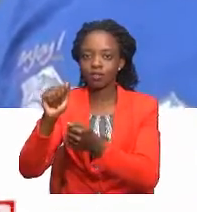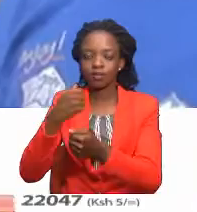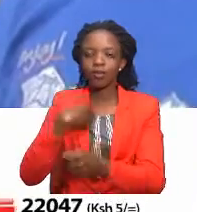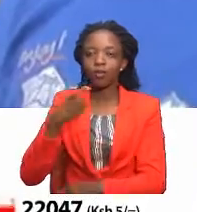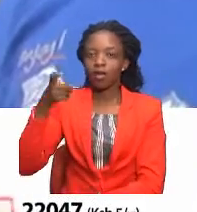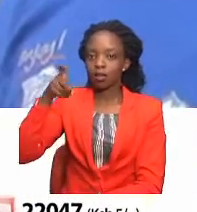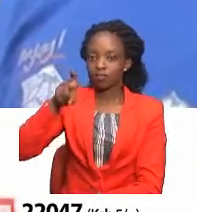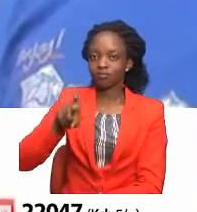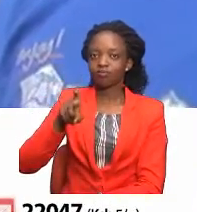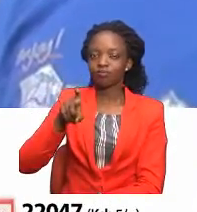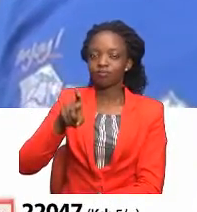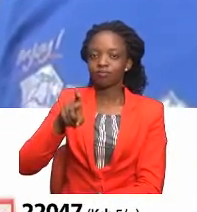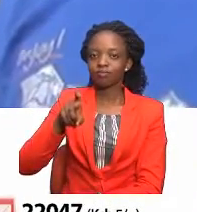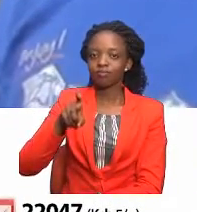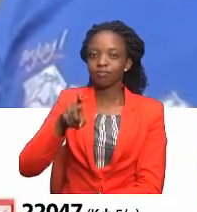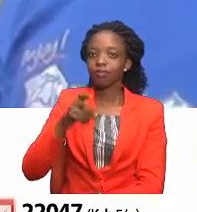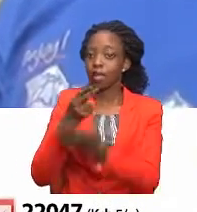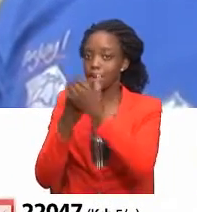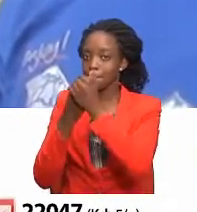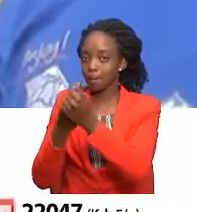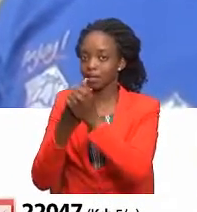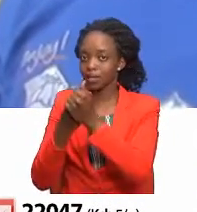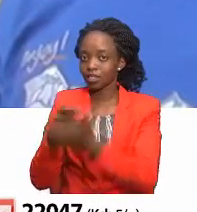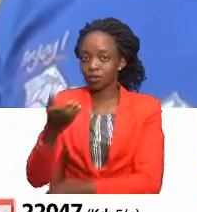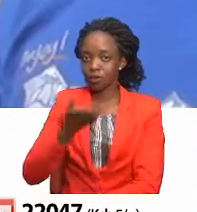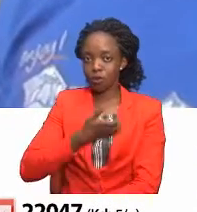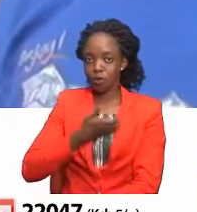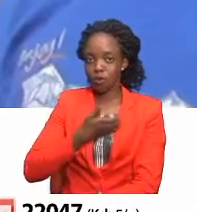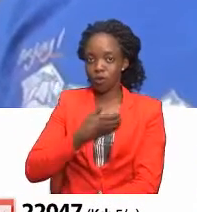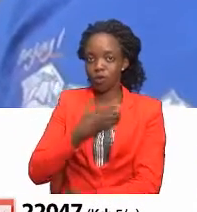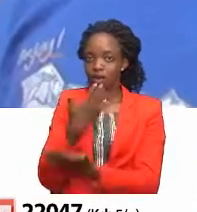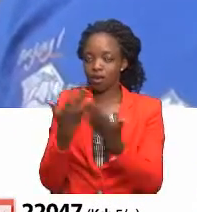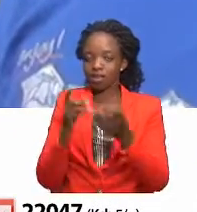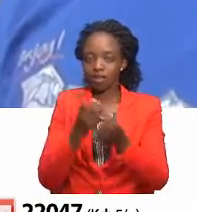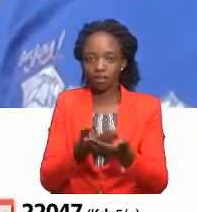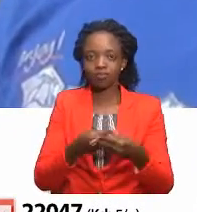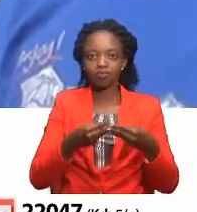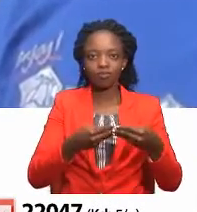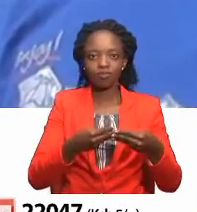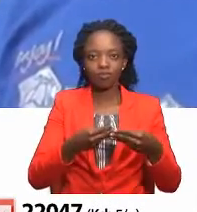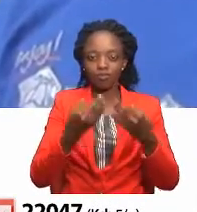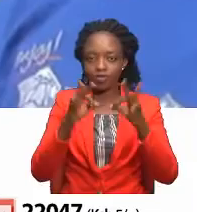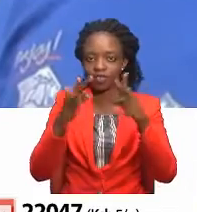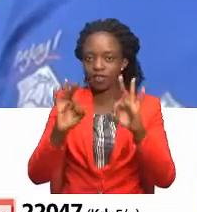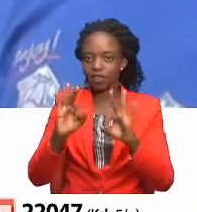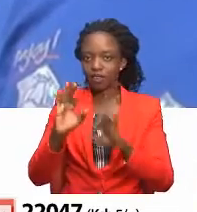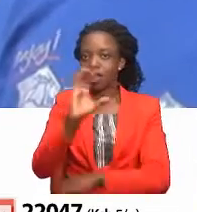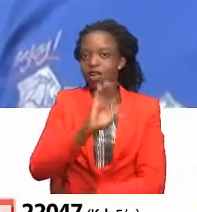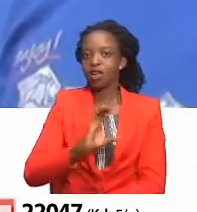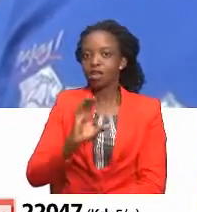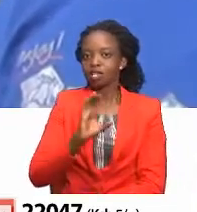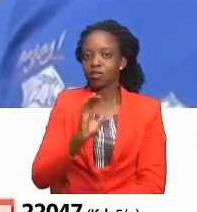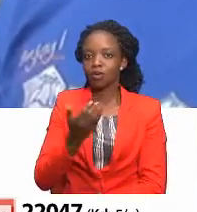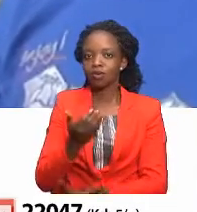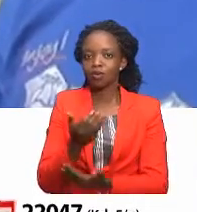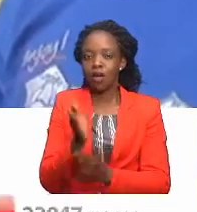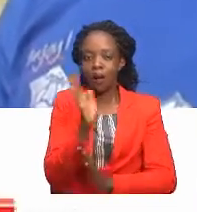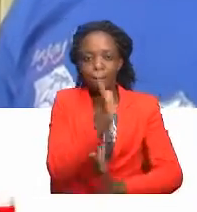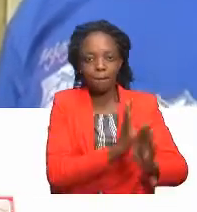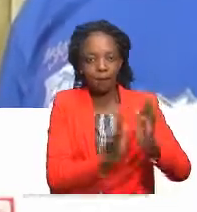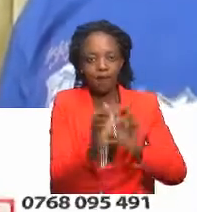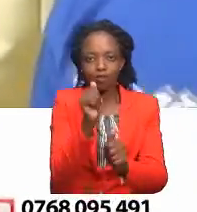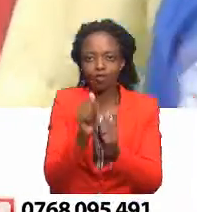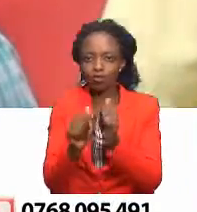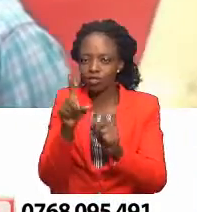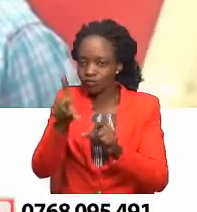tumeongeza partnership yetu na vitu kupeana kwa customer. Utaratibu ni upi ambao mnafuatilizia kuna